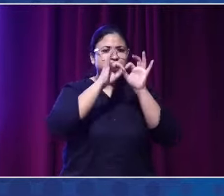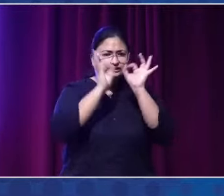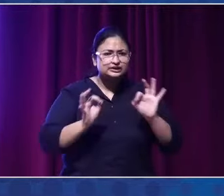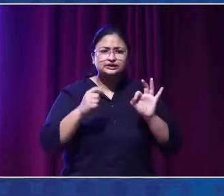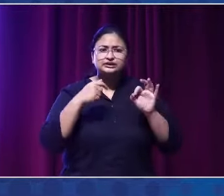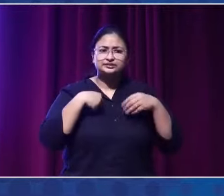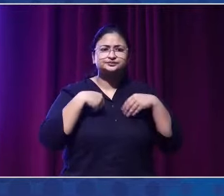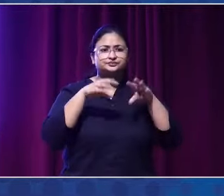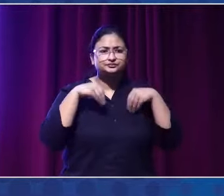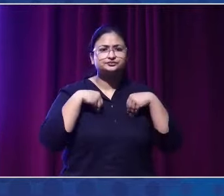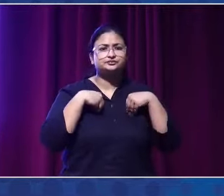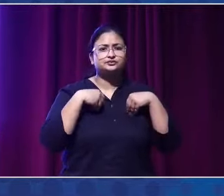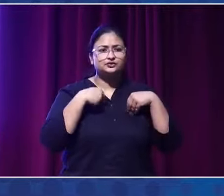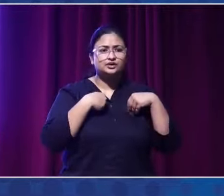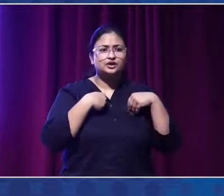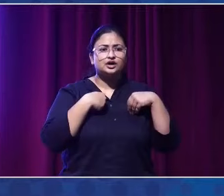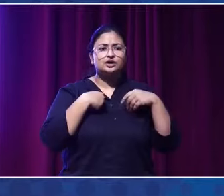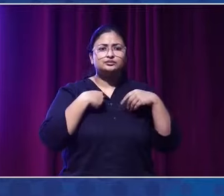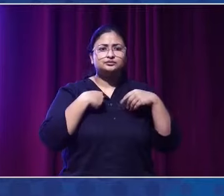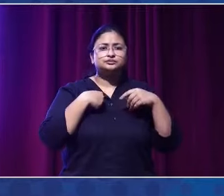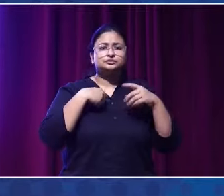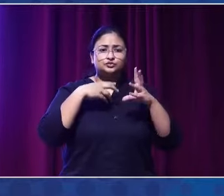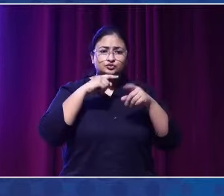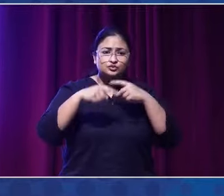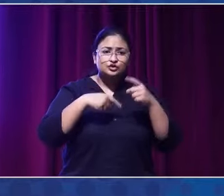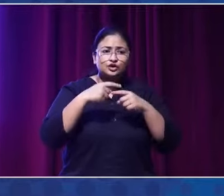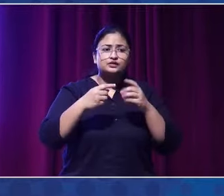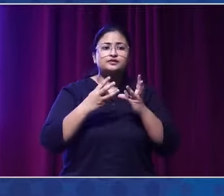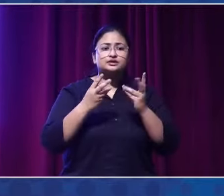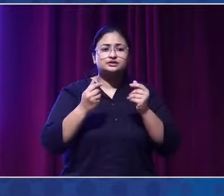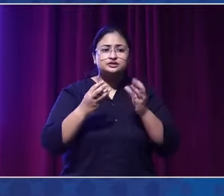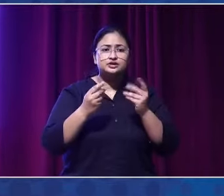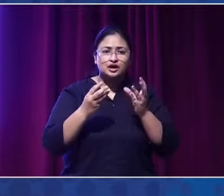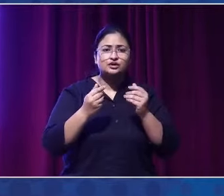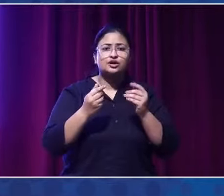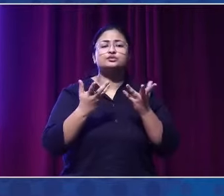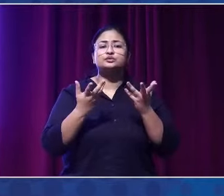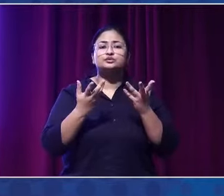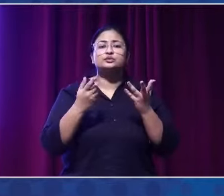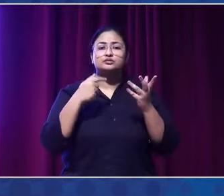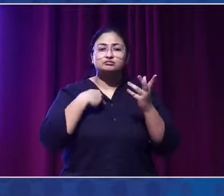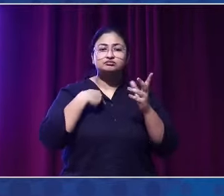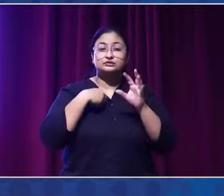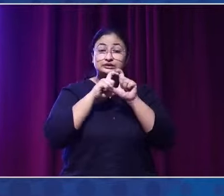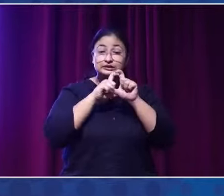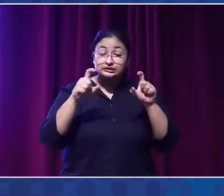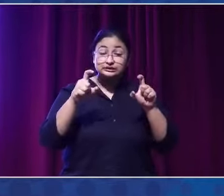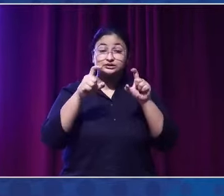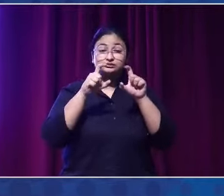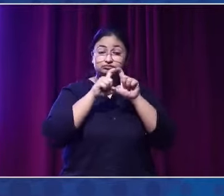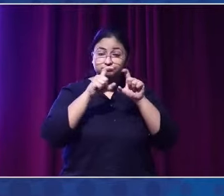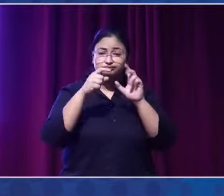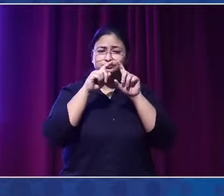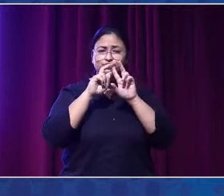सच दैट इट अकाउंट्स फॉर ए थॉरो पोस्ट इलेक्शन स्क्रूटनी।